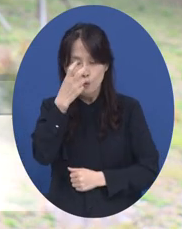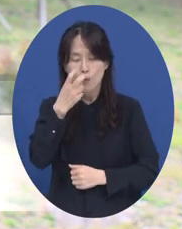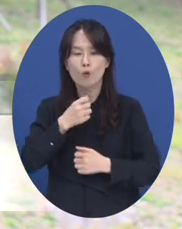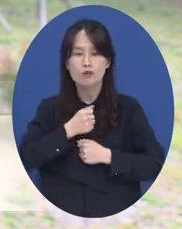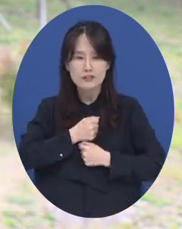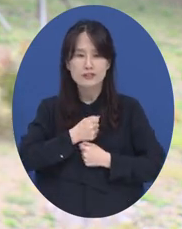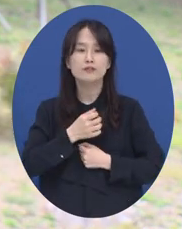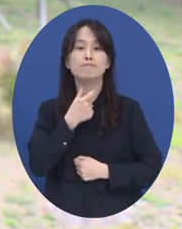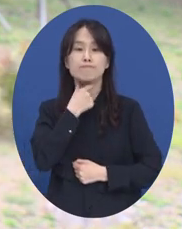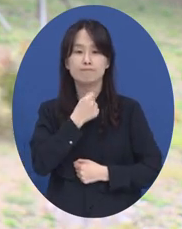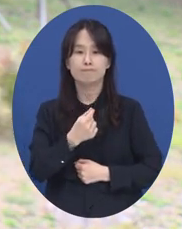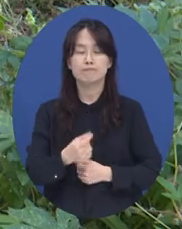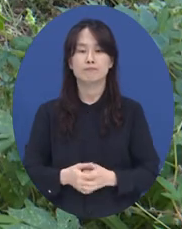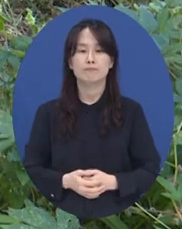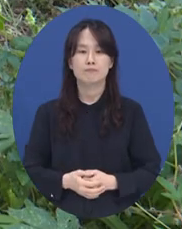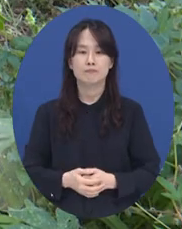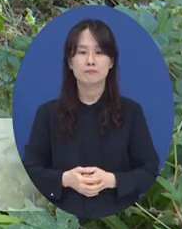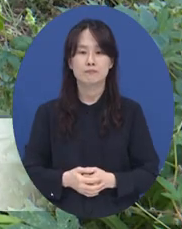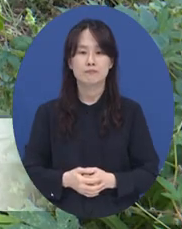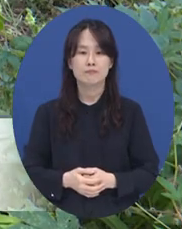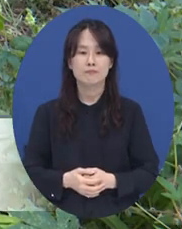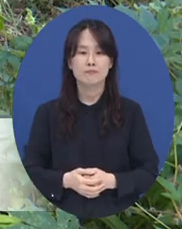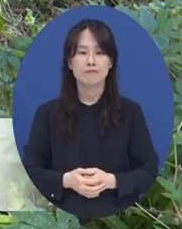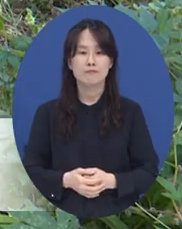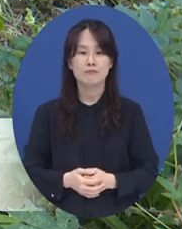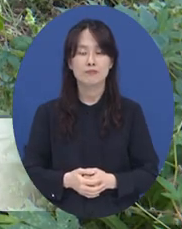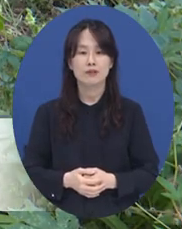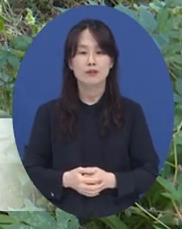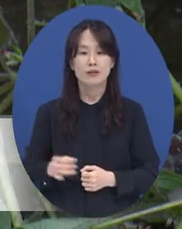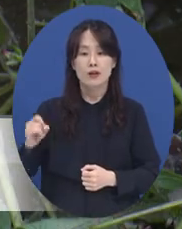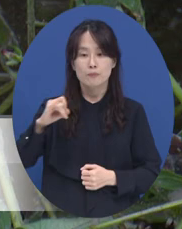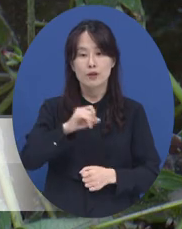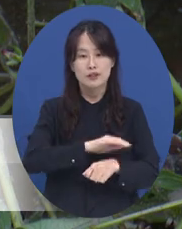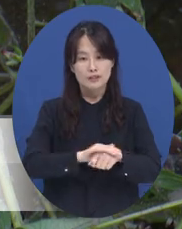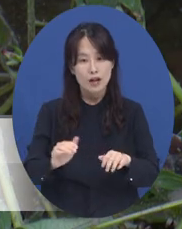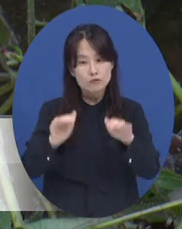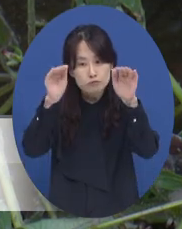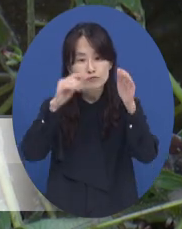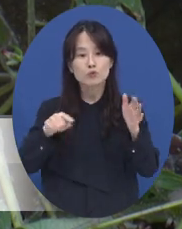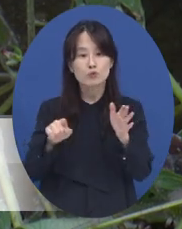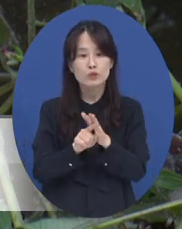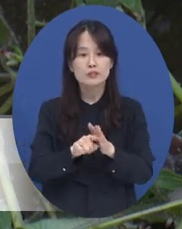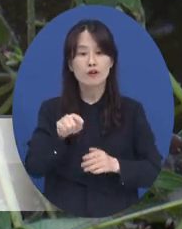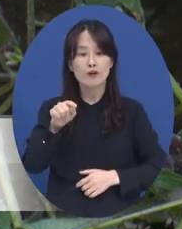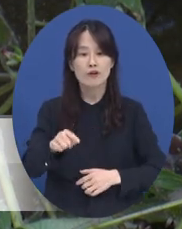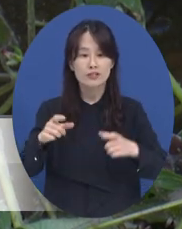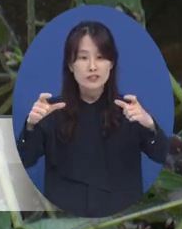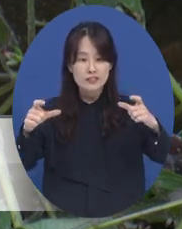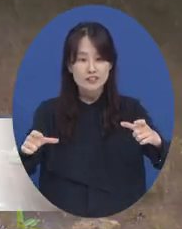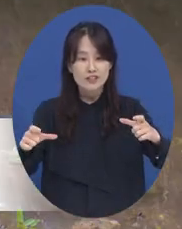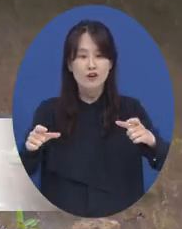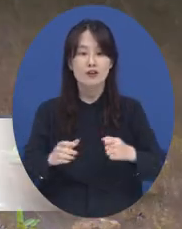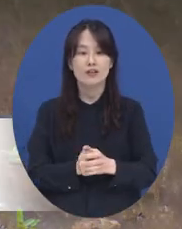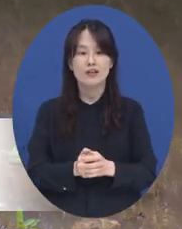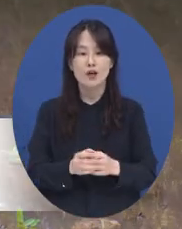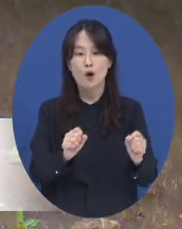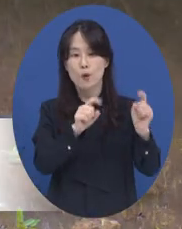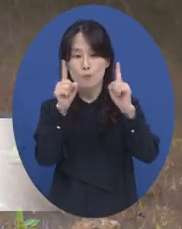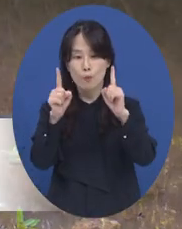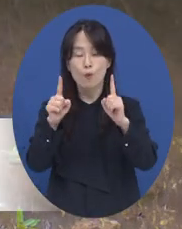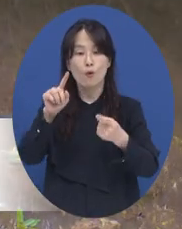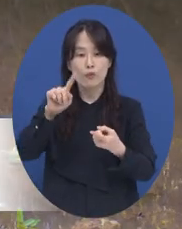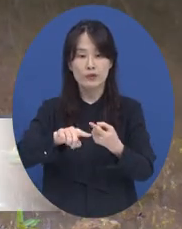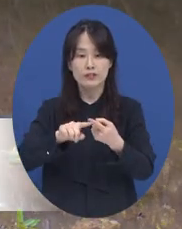지키고자 합니다 경기도는 반딧불이가 잘 자랄 수 있는 포천시 내촌면 내리 일원을 반딧불이